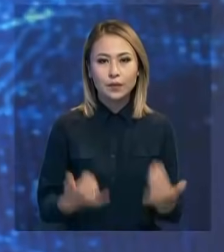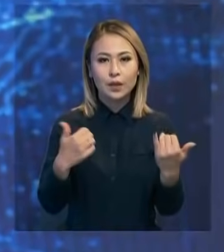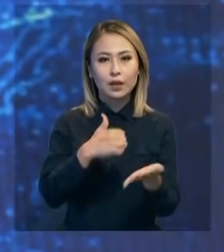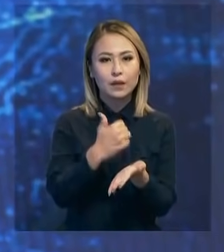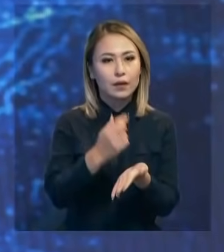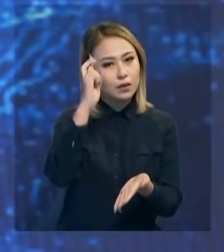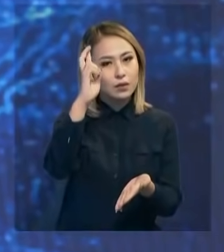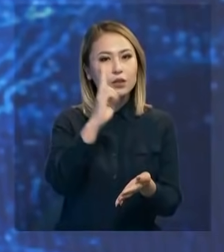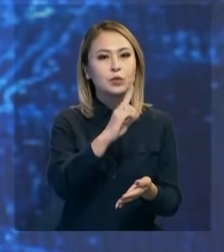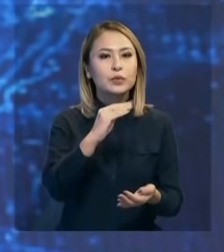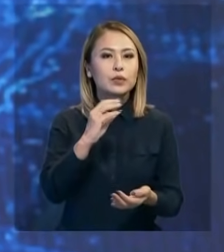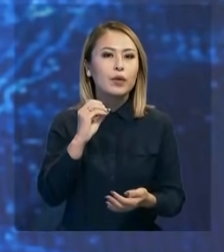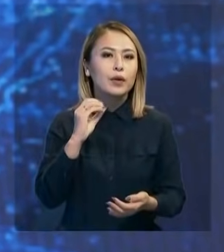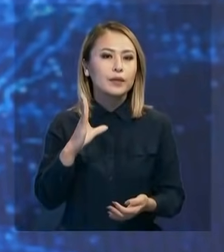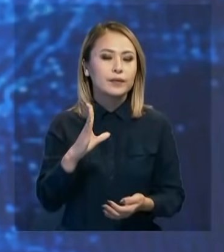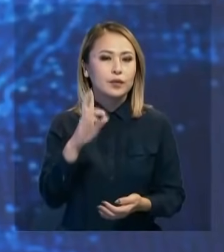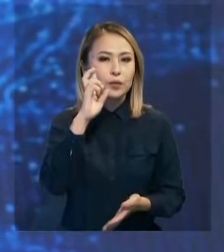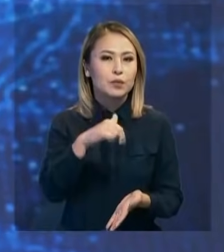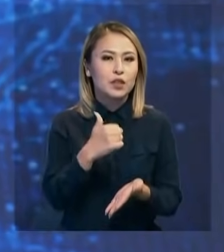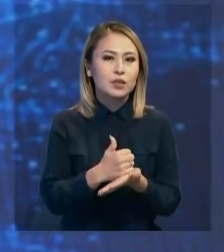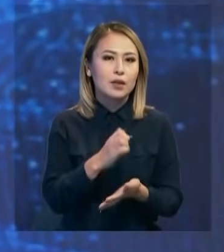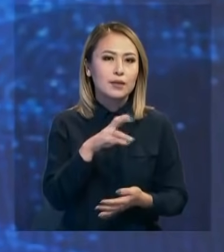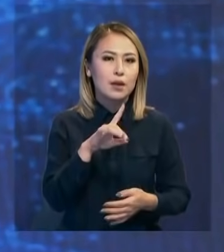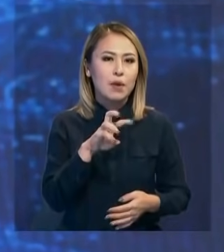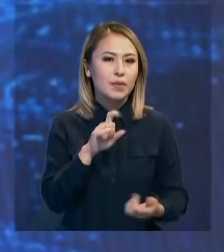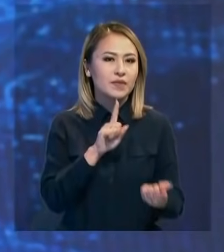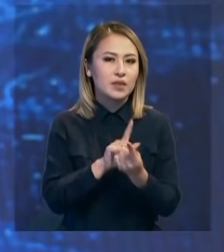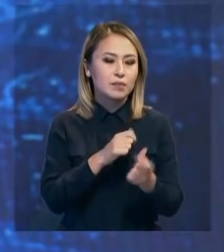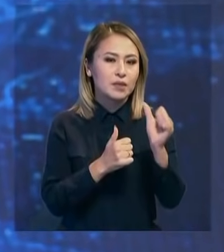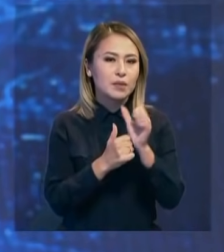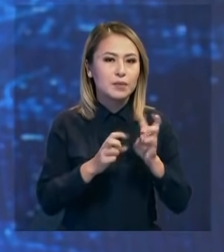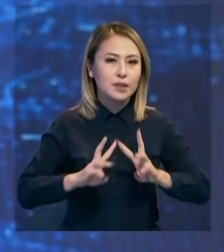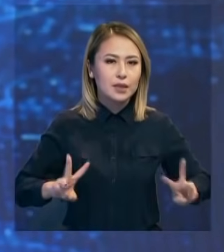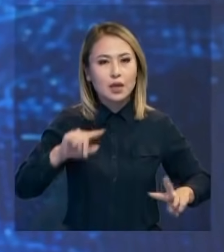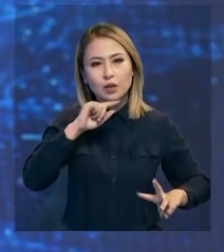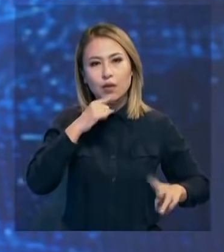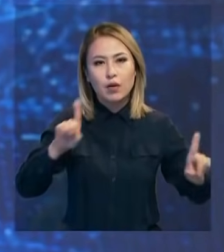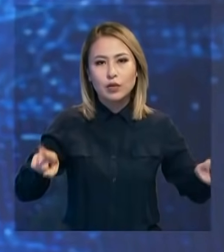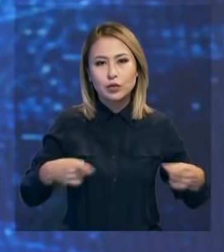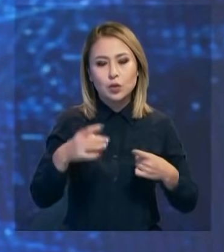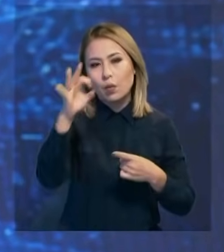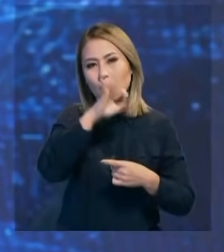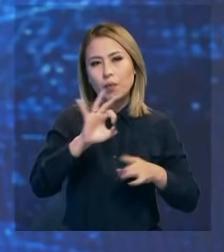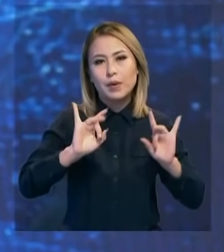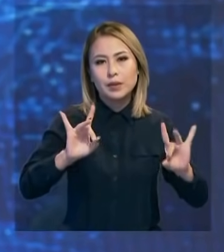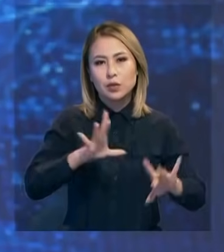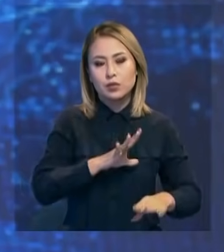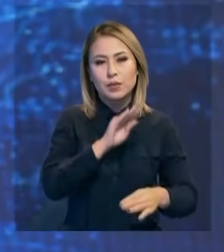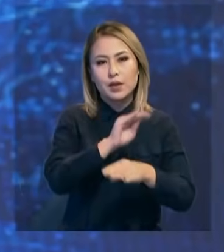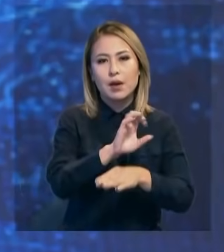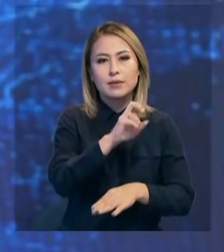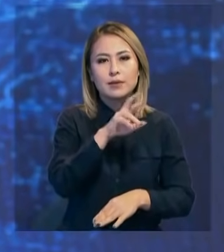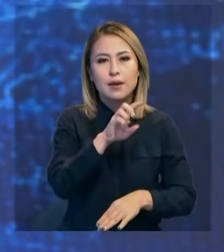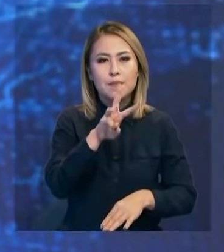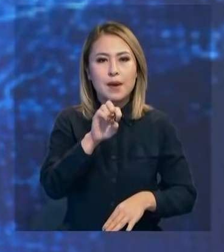Бүгін президент Қасым Жомарт Тоқаев үкімет басшысы Асқар Маминді қабылдады. Премьер-министр елдің экономикалық даму үдерісі жөнінде баяндады. Сонымен